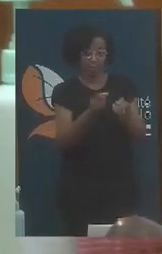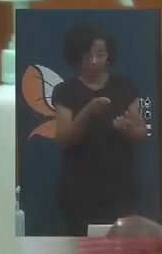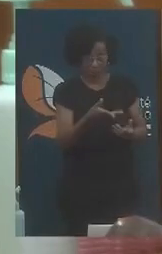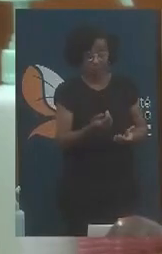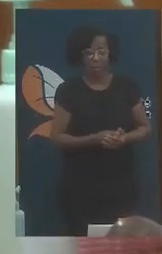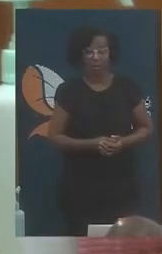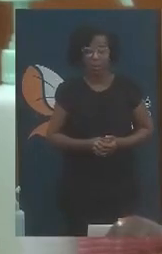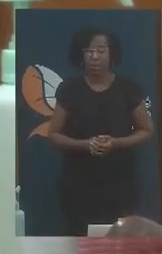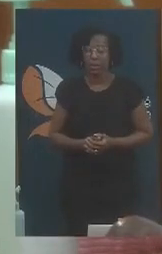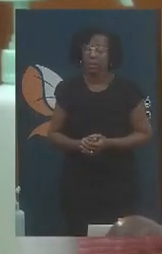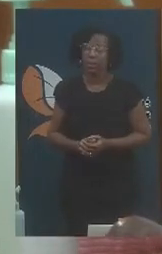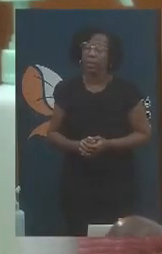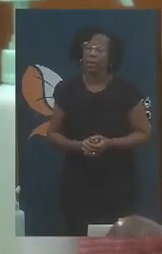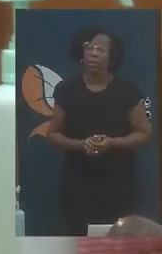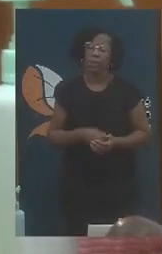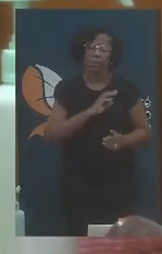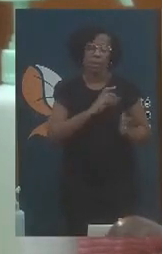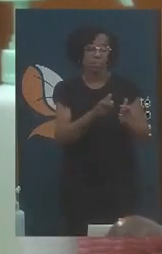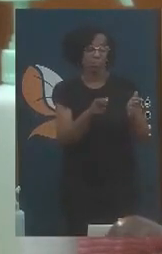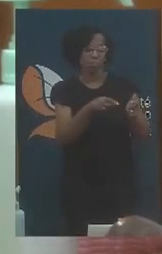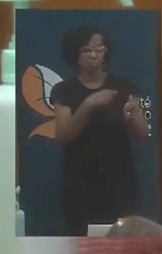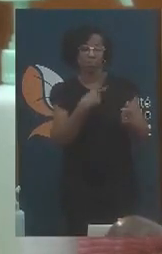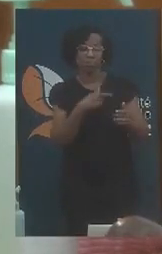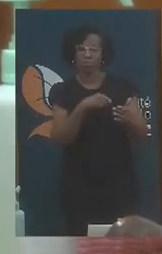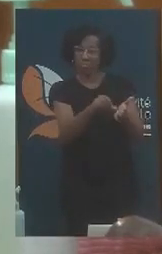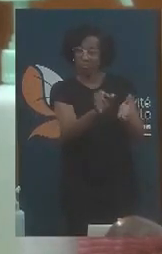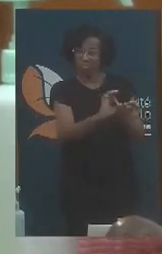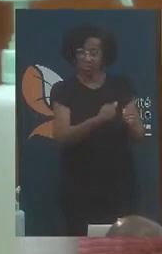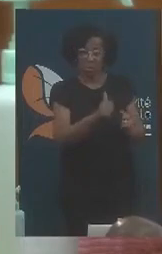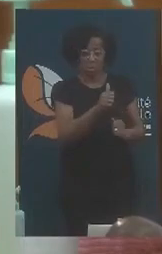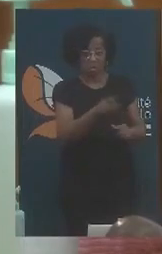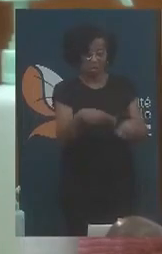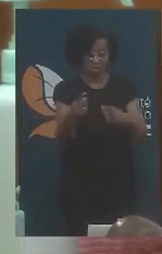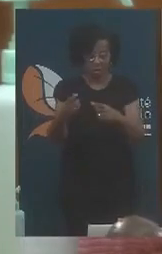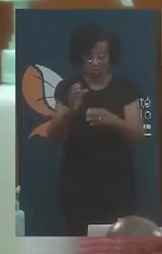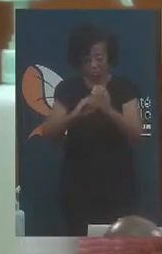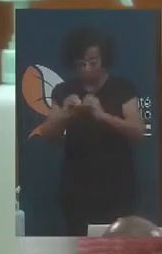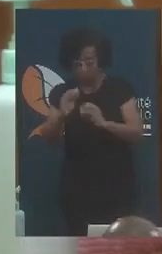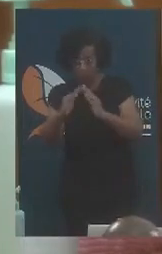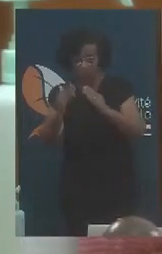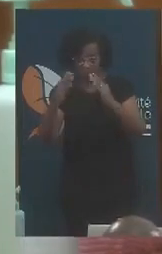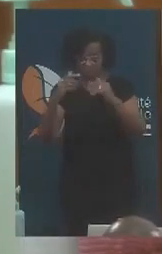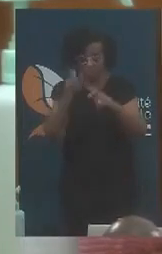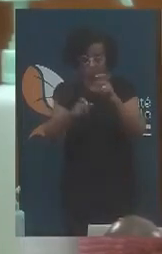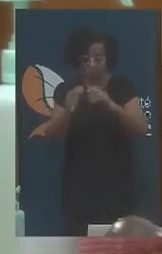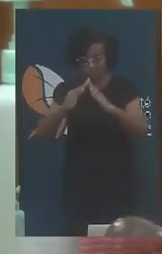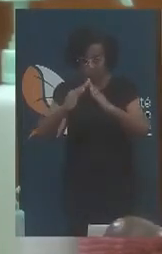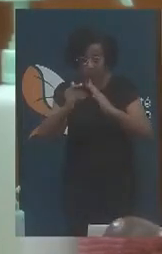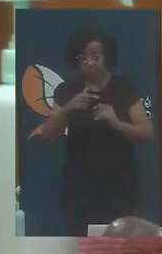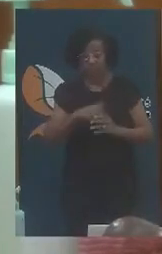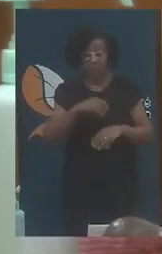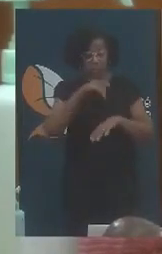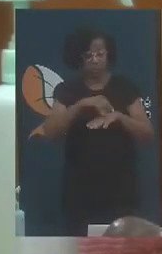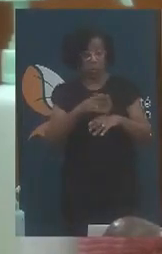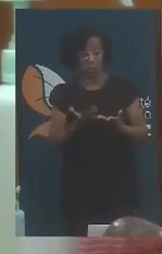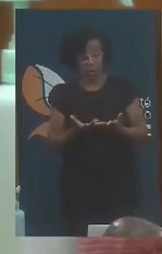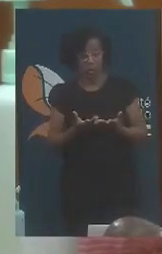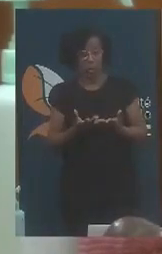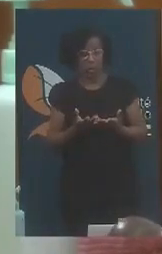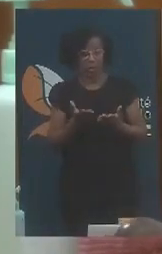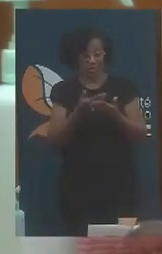Et n'étant pas payés, ils ne vont même pas s'occuper des personnes à domicile. Et il y a un cas qui a été médiatisé